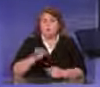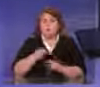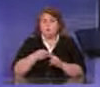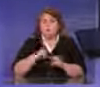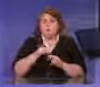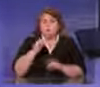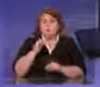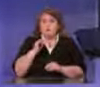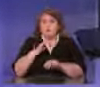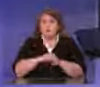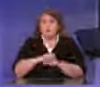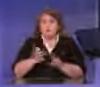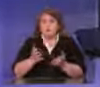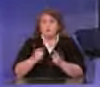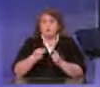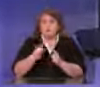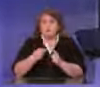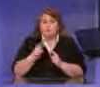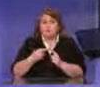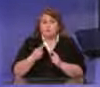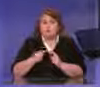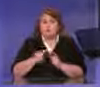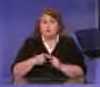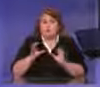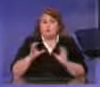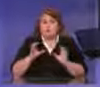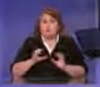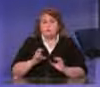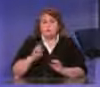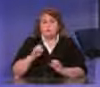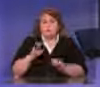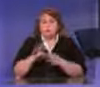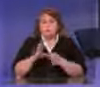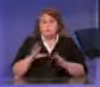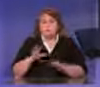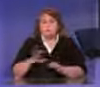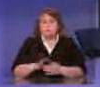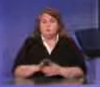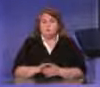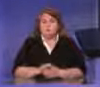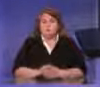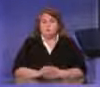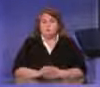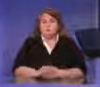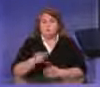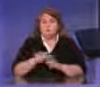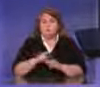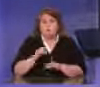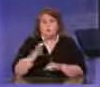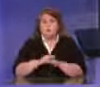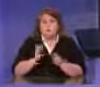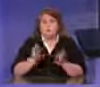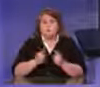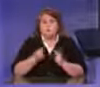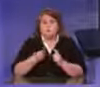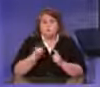этот факт получил название закона независимого наследования.